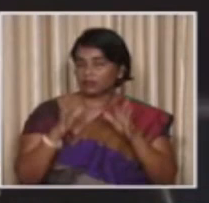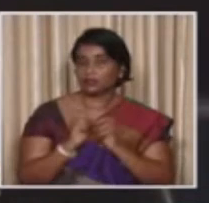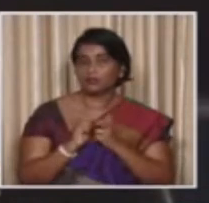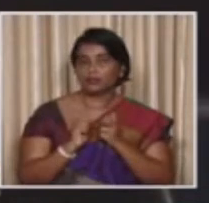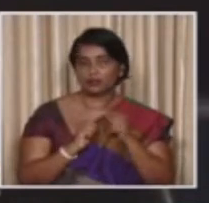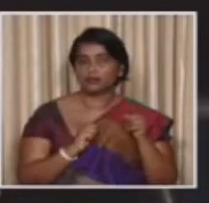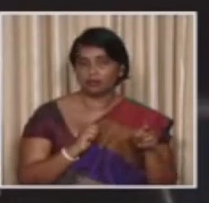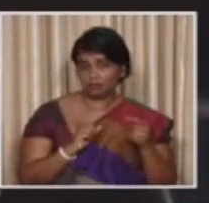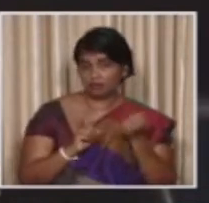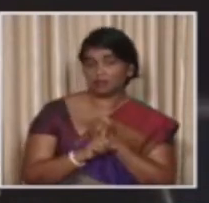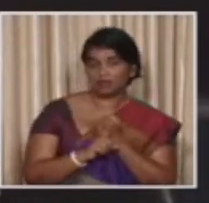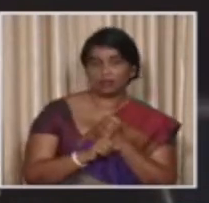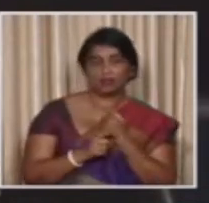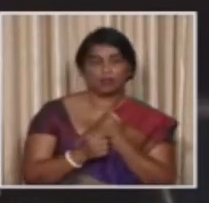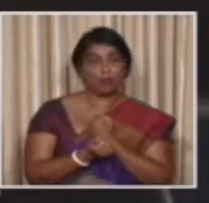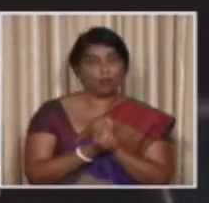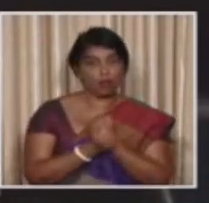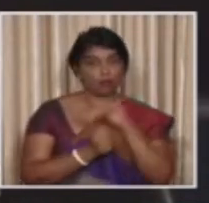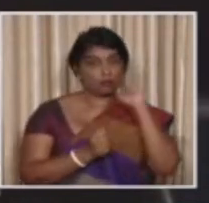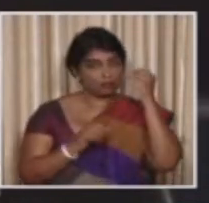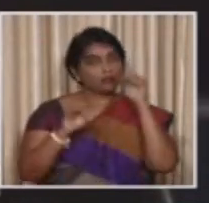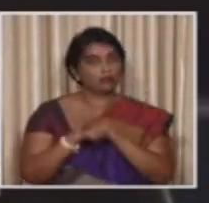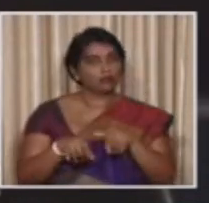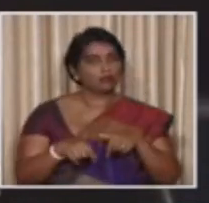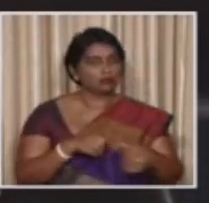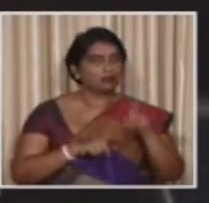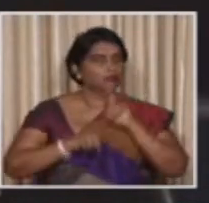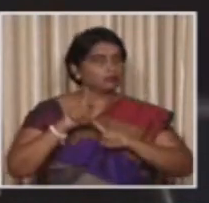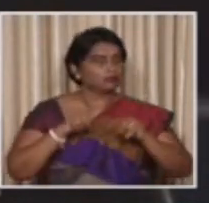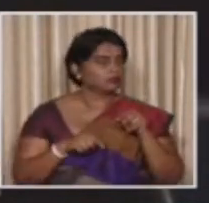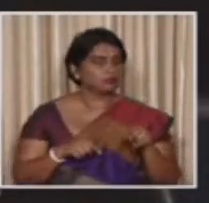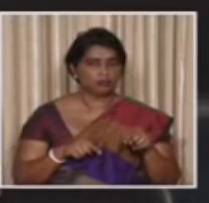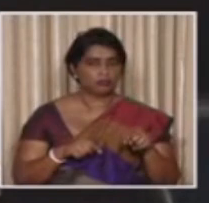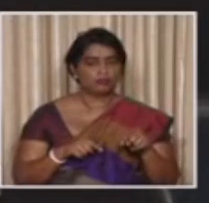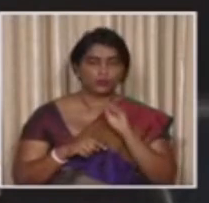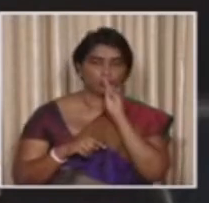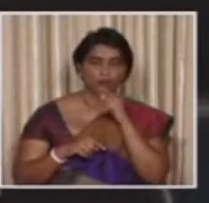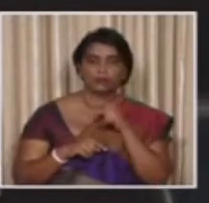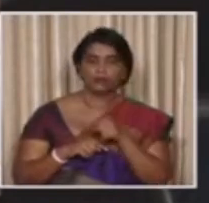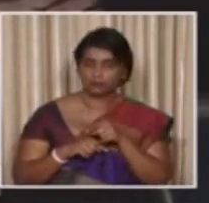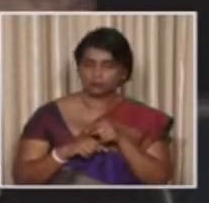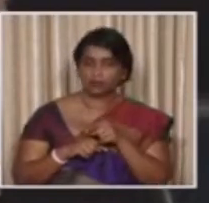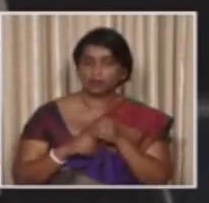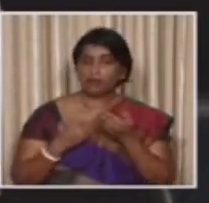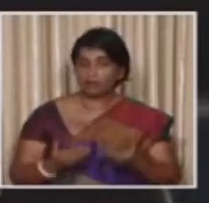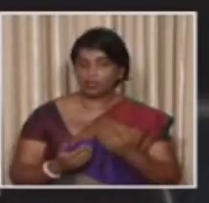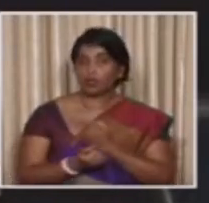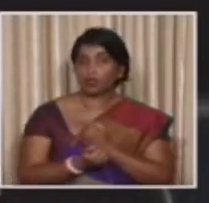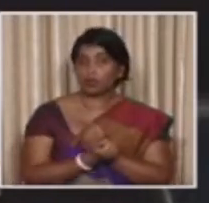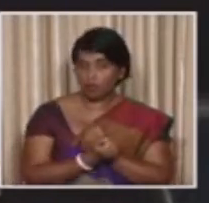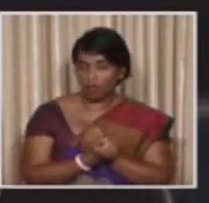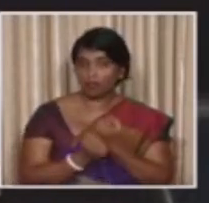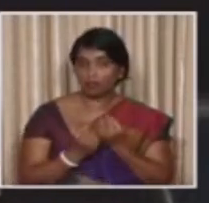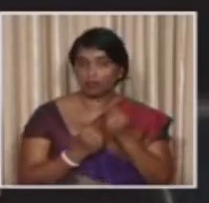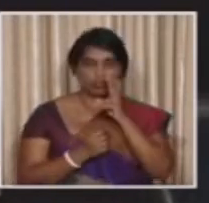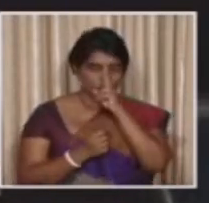තියෙනවා. දැන් පොලිස් පති ධූරය සම්බන්ධයෙන් වුණත් මේ වෙලාවේ වෙන සාකච්ඡාව එක්කෝ වර්තමාන පොලිස් පත්තුමාර දෙනවා නම්